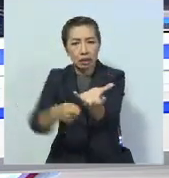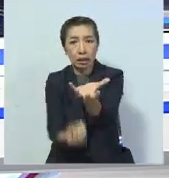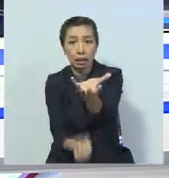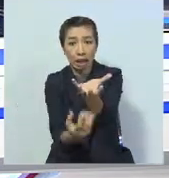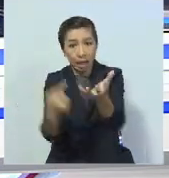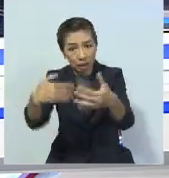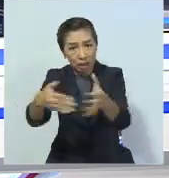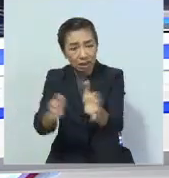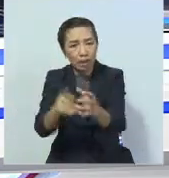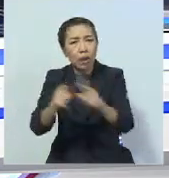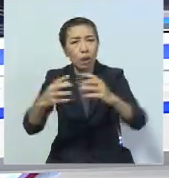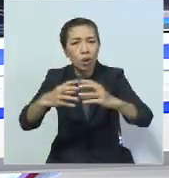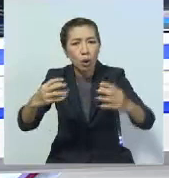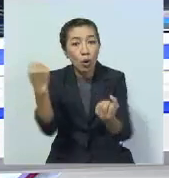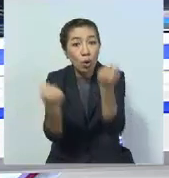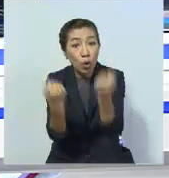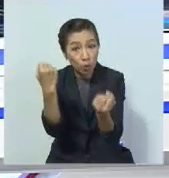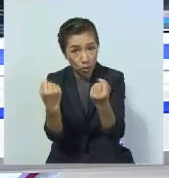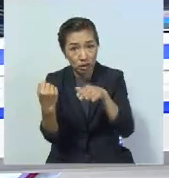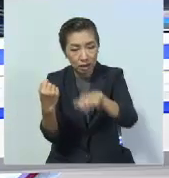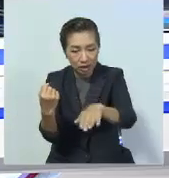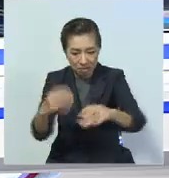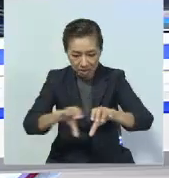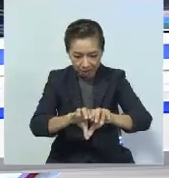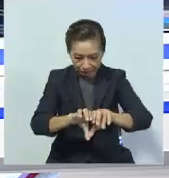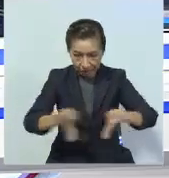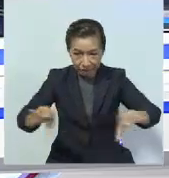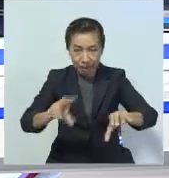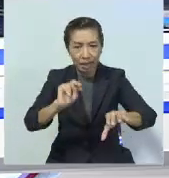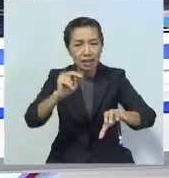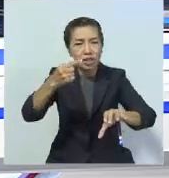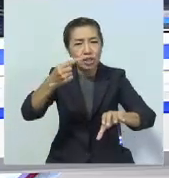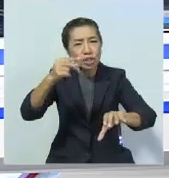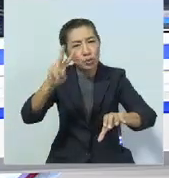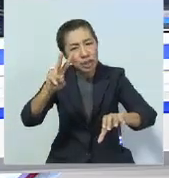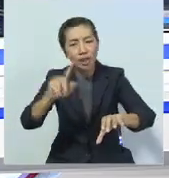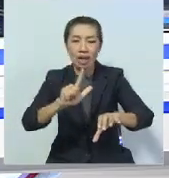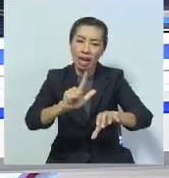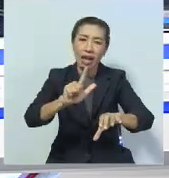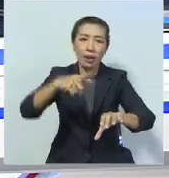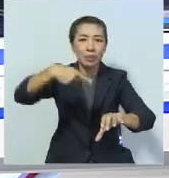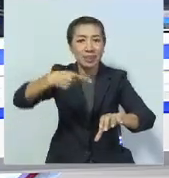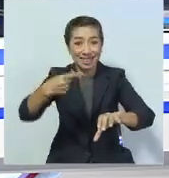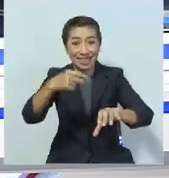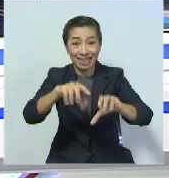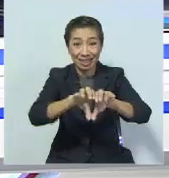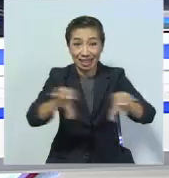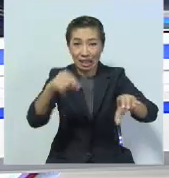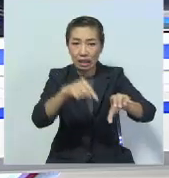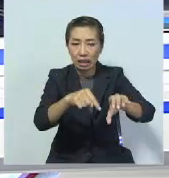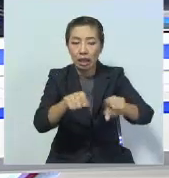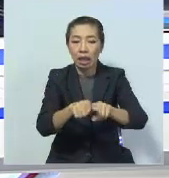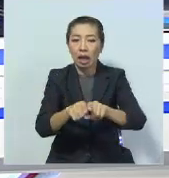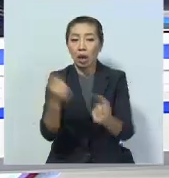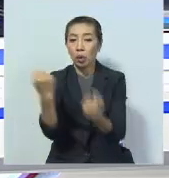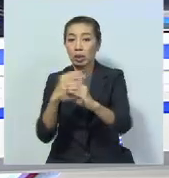แก๊สก็คือถังแก๊สในรถเนี่ยปกติเวลาเราขับรถแบบบางคันก็จะใช้มีแก๊สด้วยเป็นแก๊ส LPG หรือว่า NGV คันนี้เขาใช้เป็น